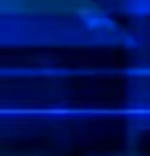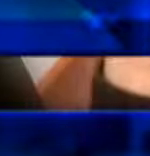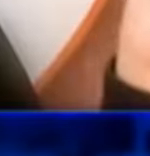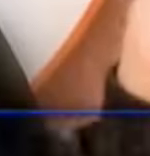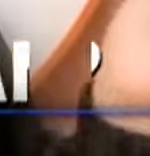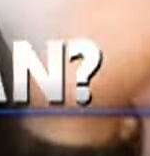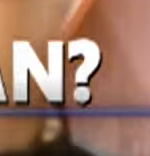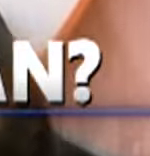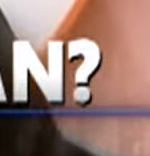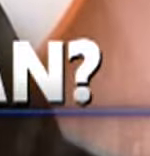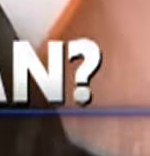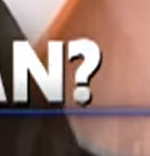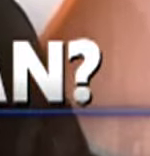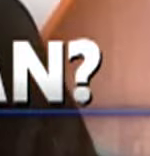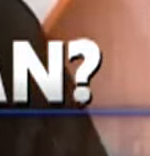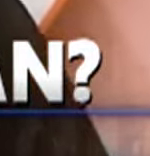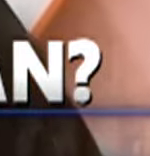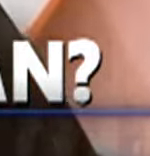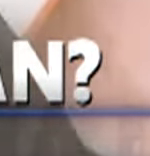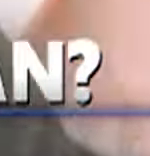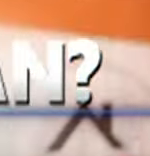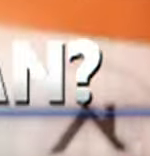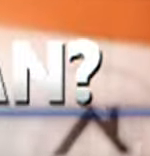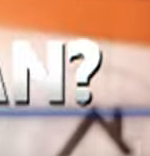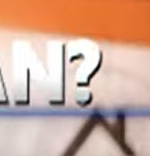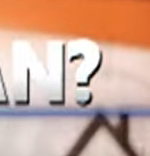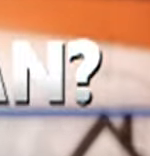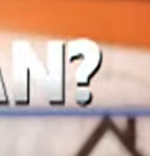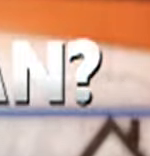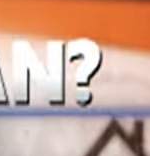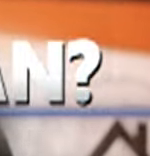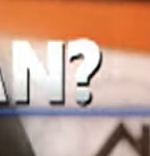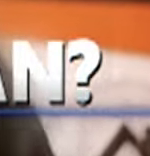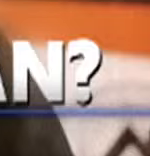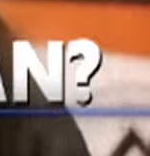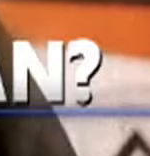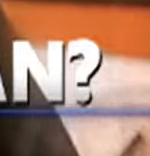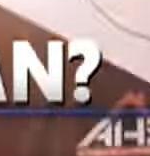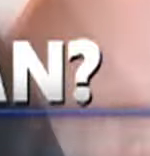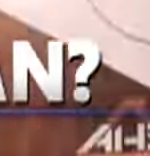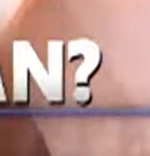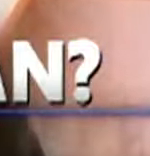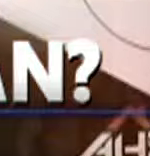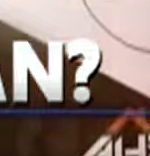At Bangsamoro pop singer na si Shaira, may ginaya raw na isa pang kanta.